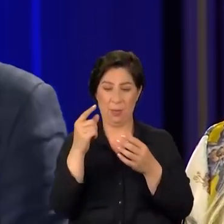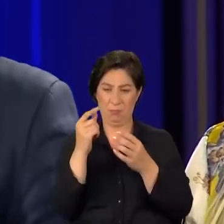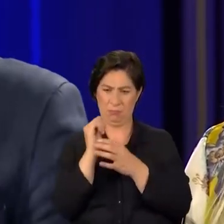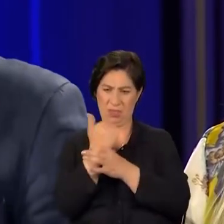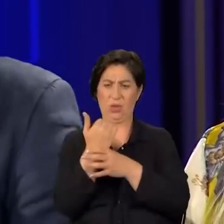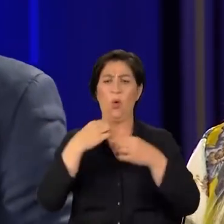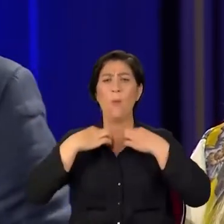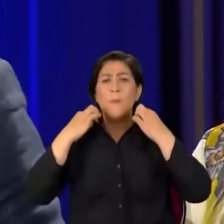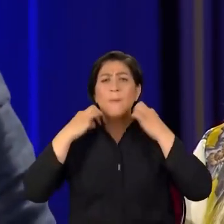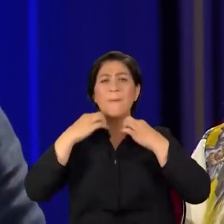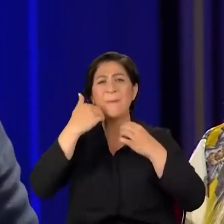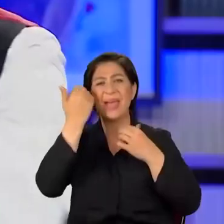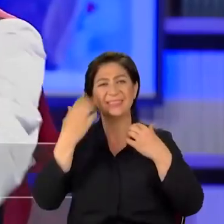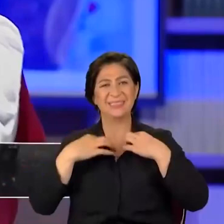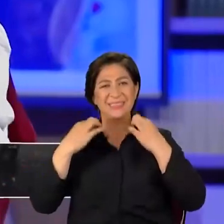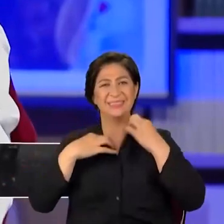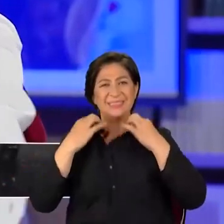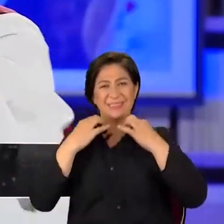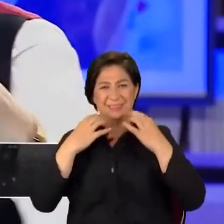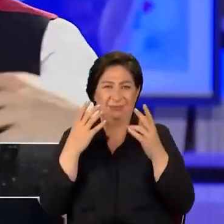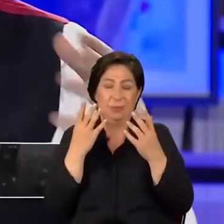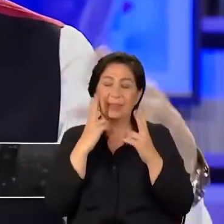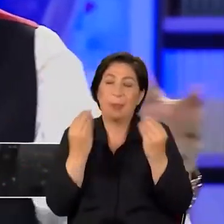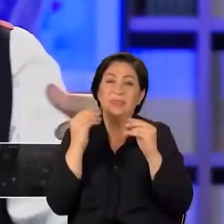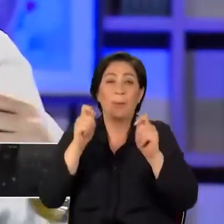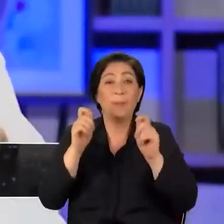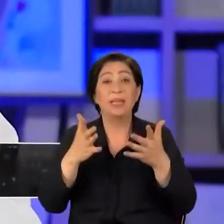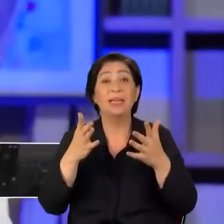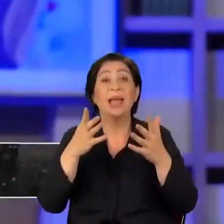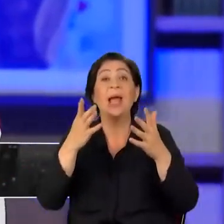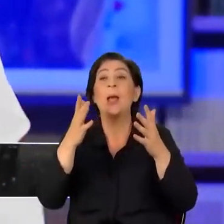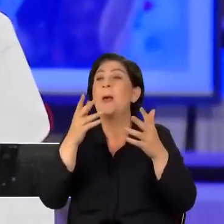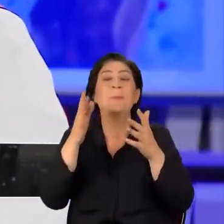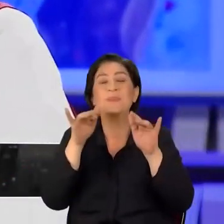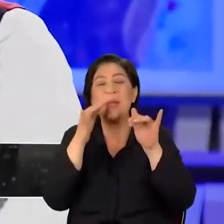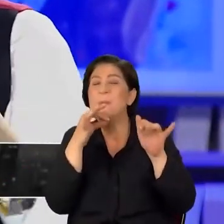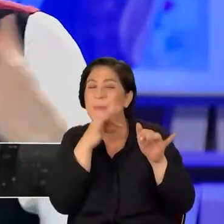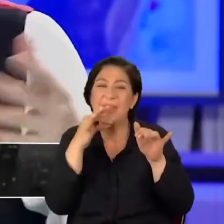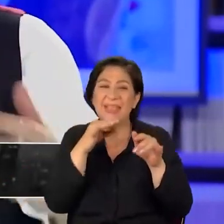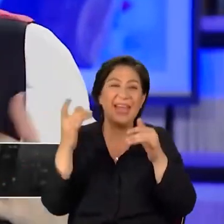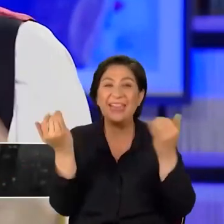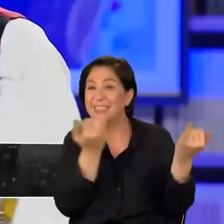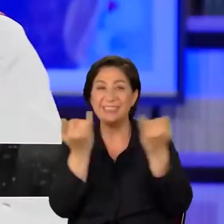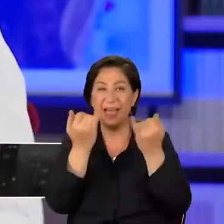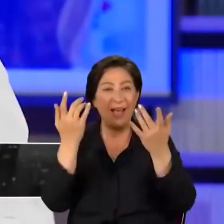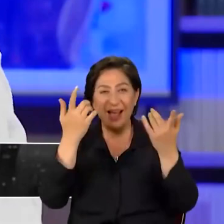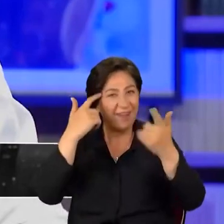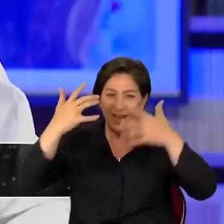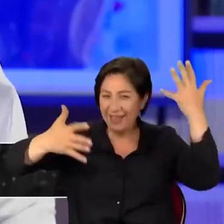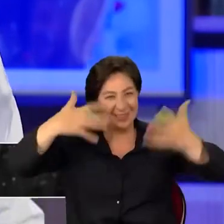işte mecaz da uçar gider bir balon gibi. Evet, mecaz konusunda tartışırken hangimizin